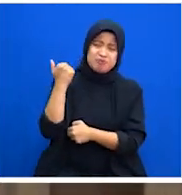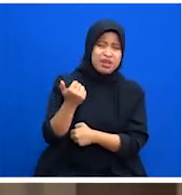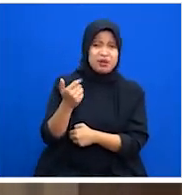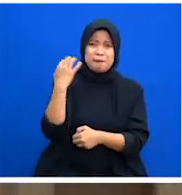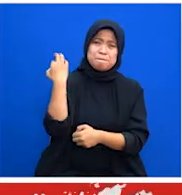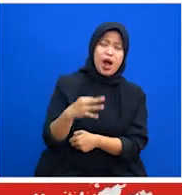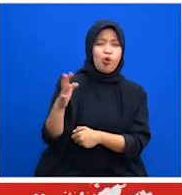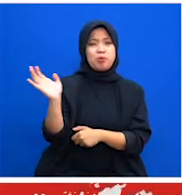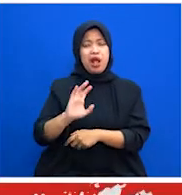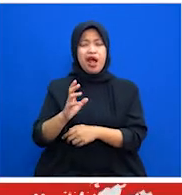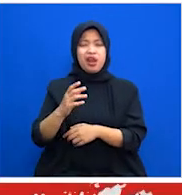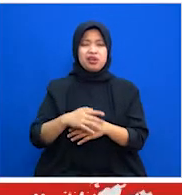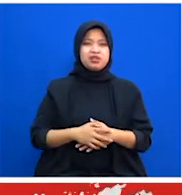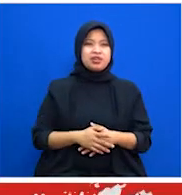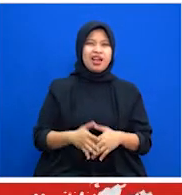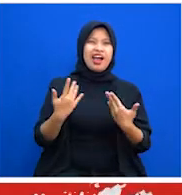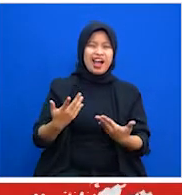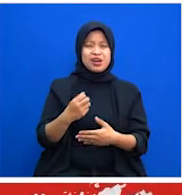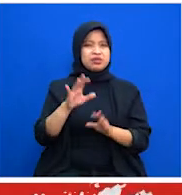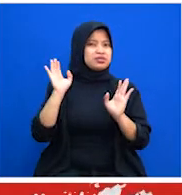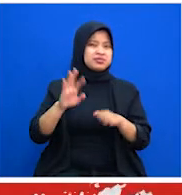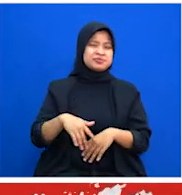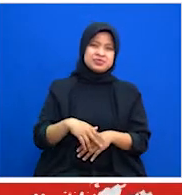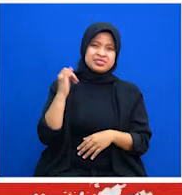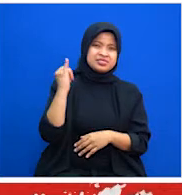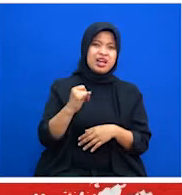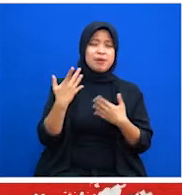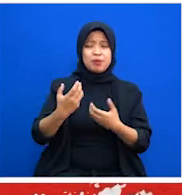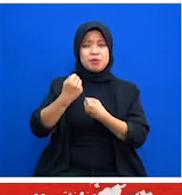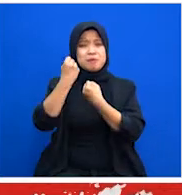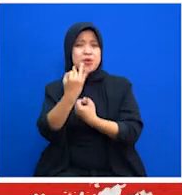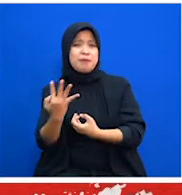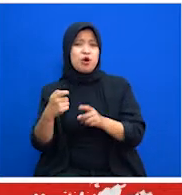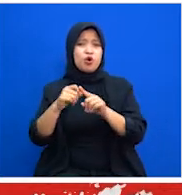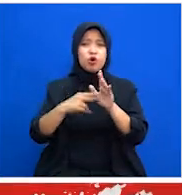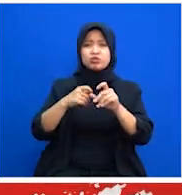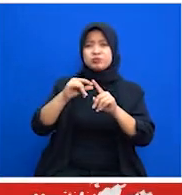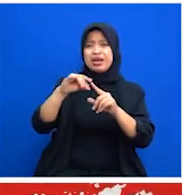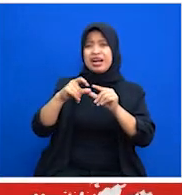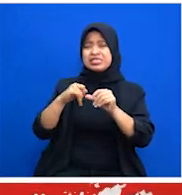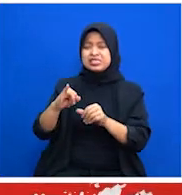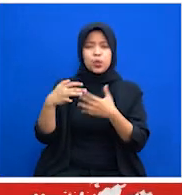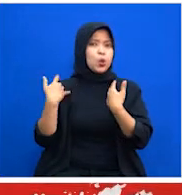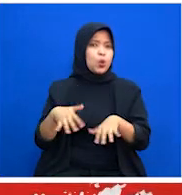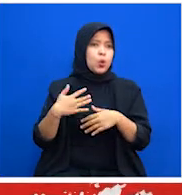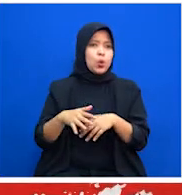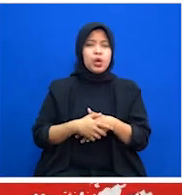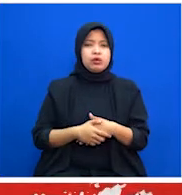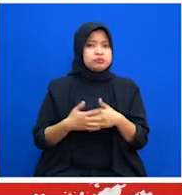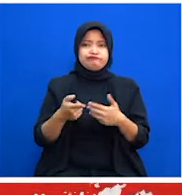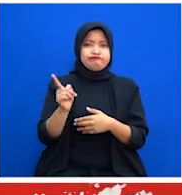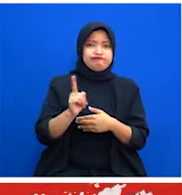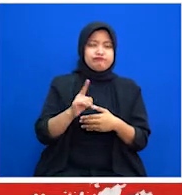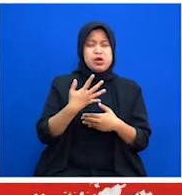hal baru selama pandemi jamak berangkat kejadian covert dan konspirasi depopulasi manusia jadi semacam tren